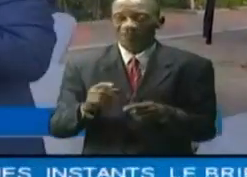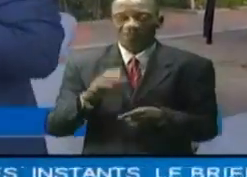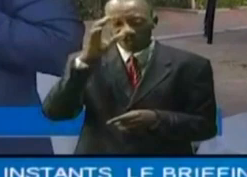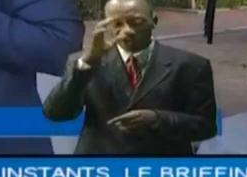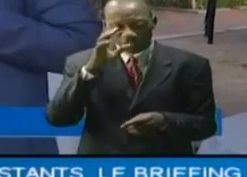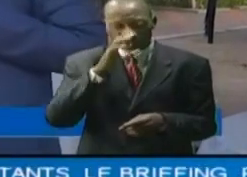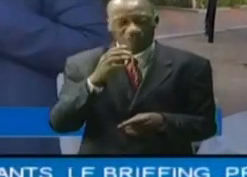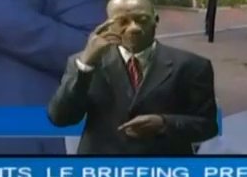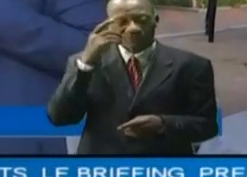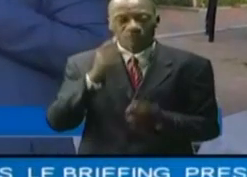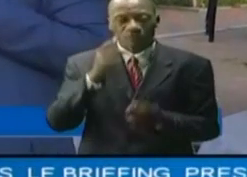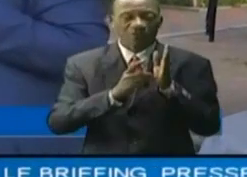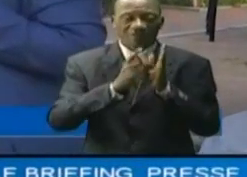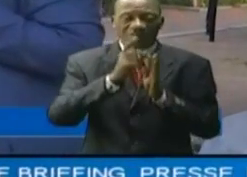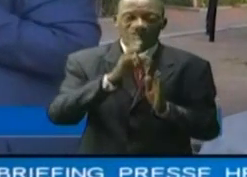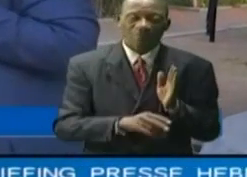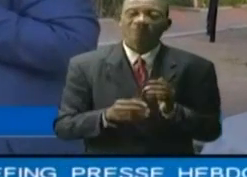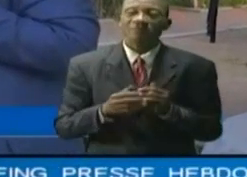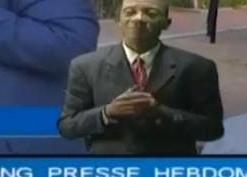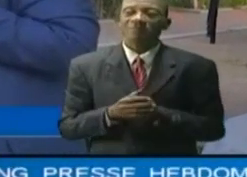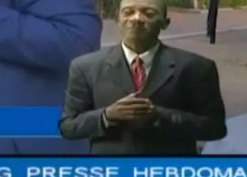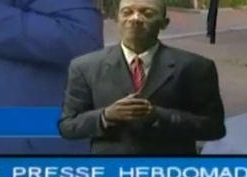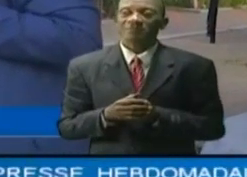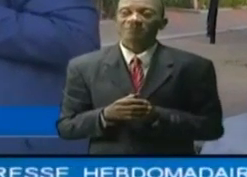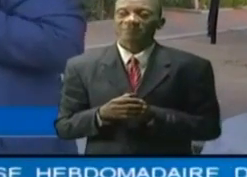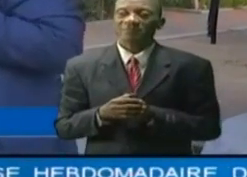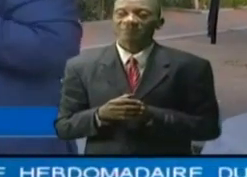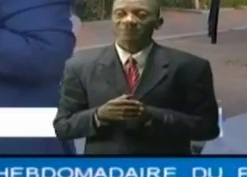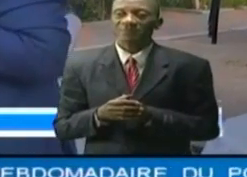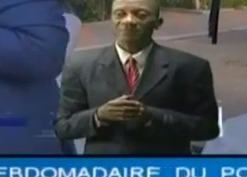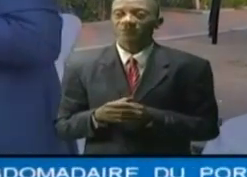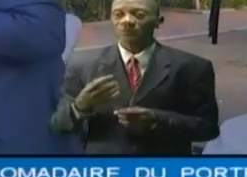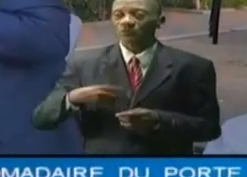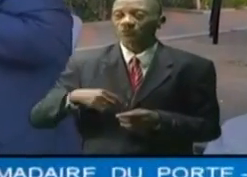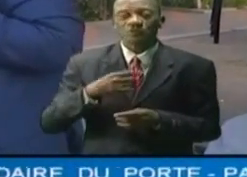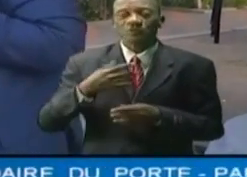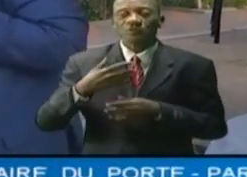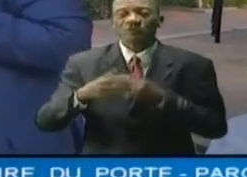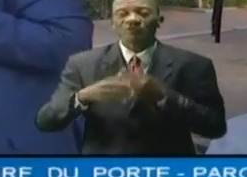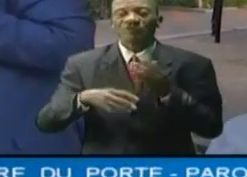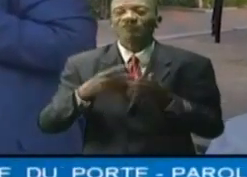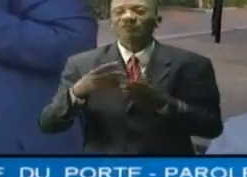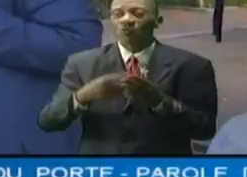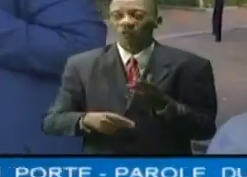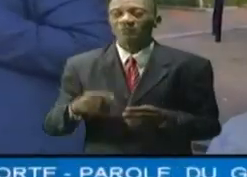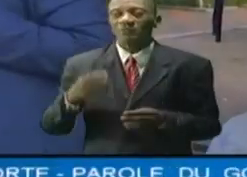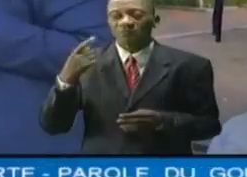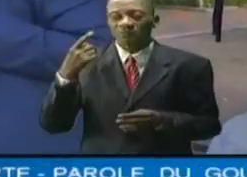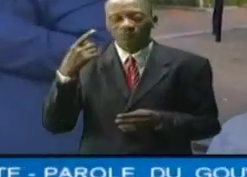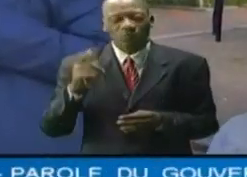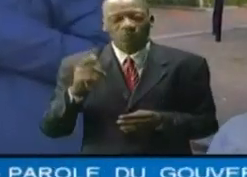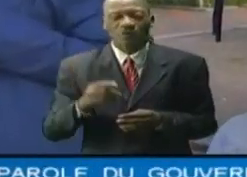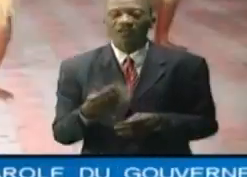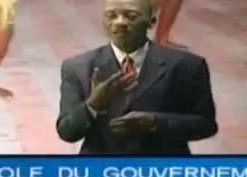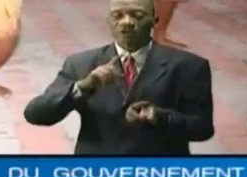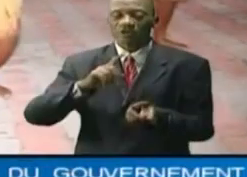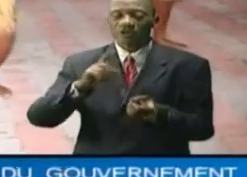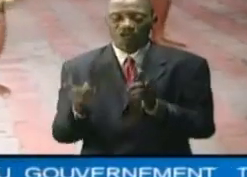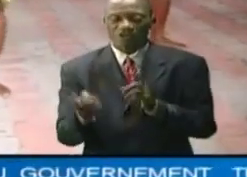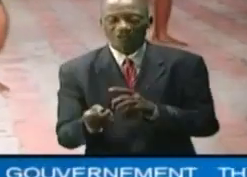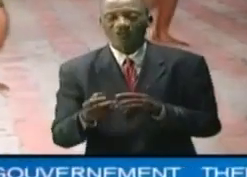chaque enfant de notre communauté pourra être mis à profit pour que ce pari soit gagné. Les